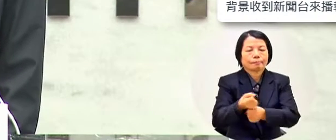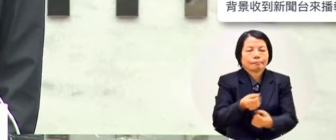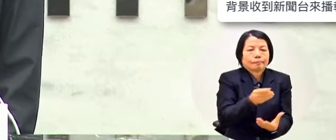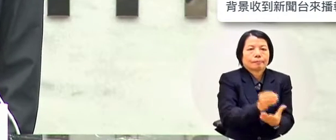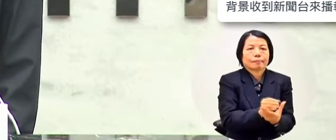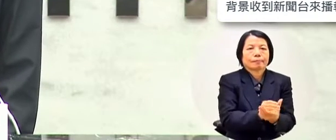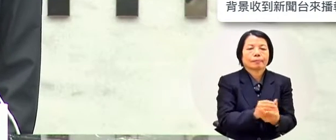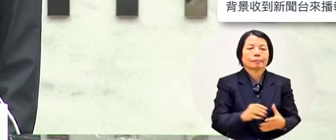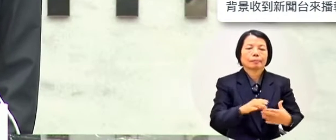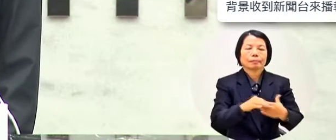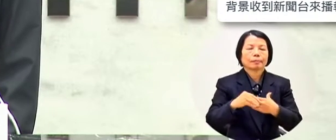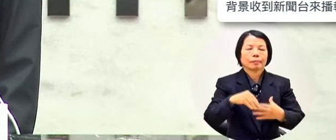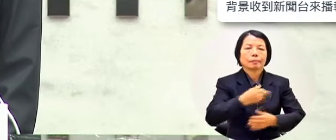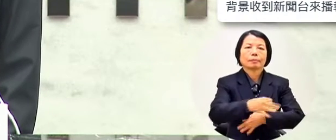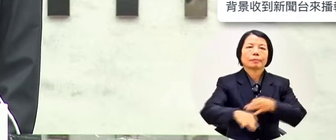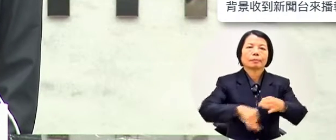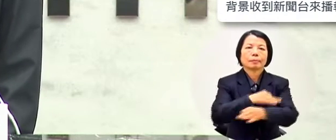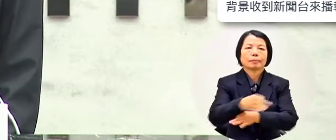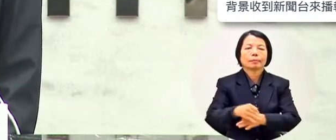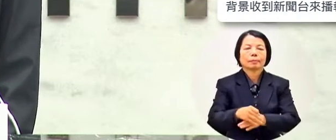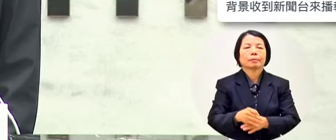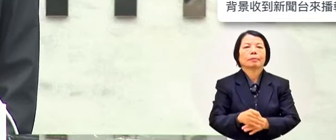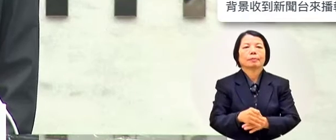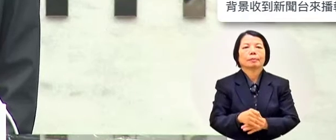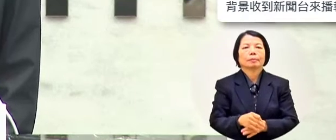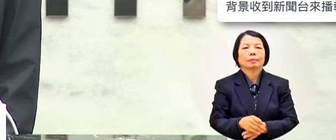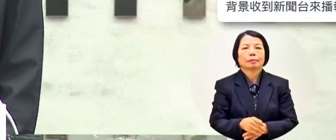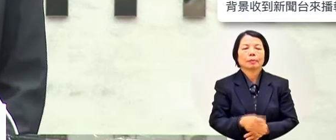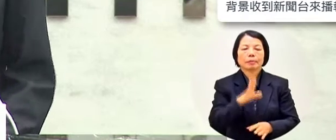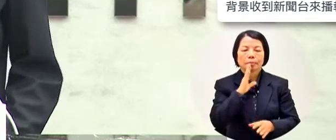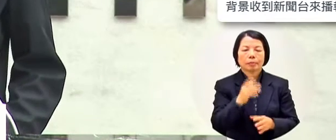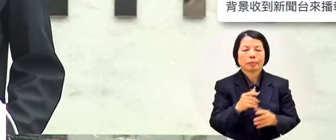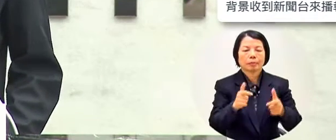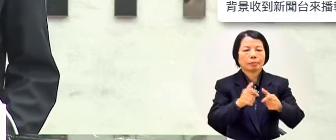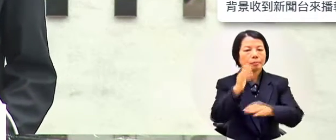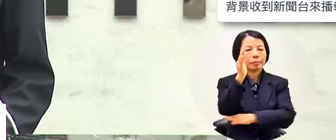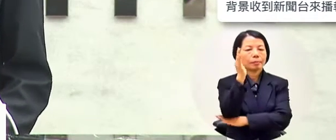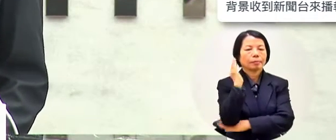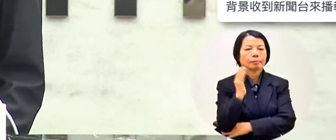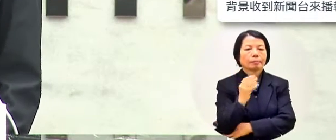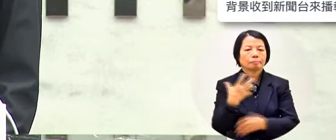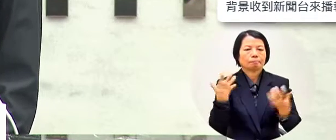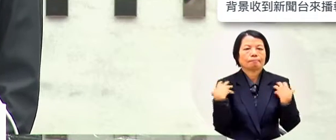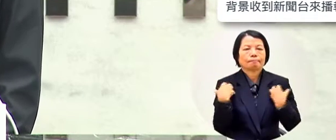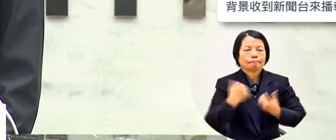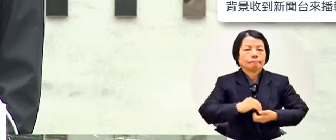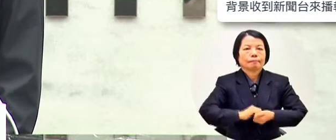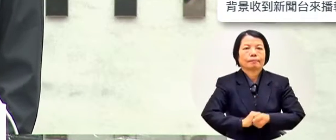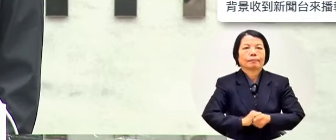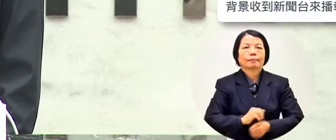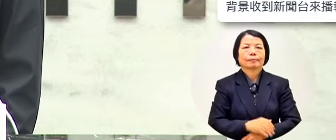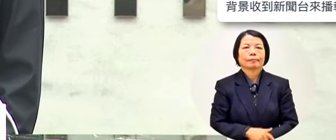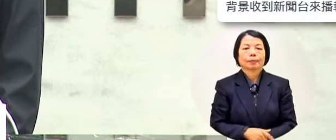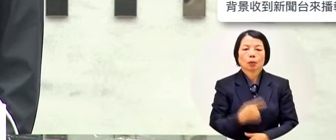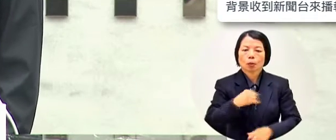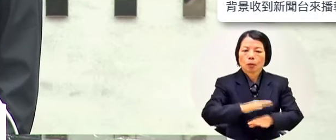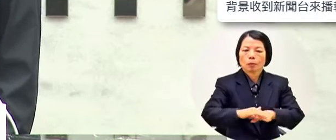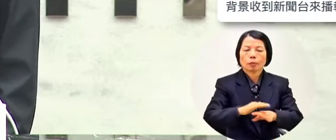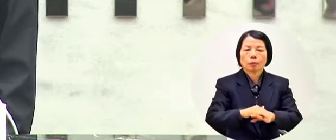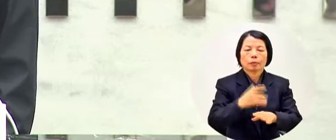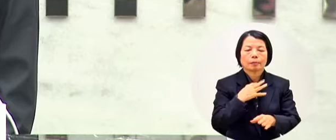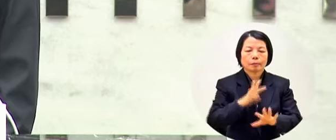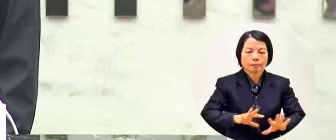经济动能是市府团队责无旁贷的责任。我会引进经济活